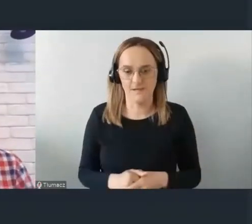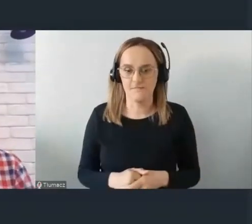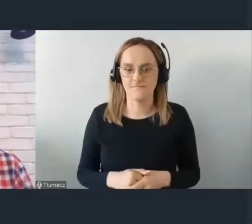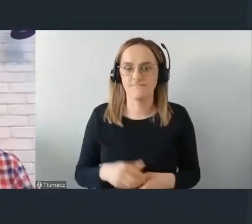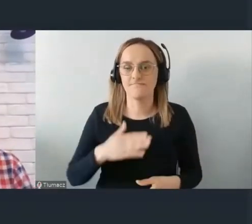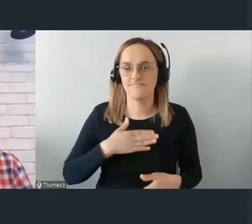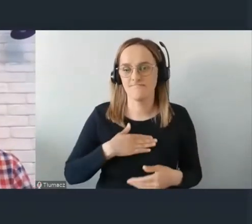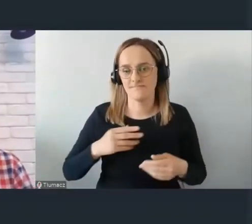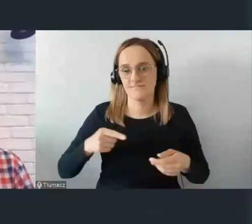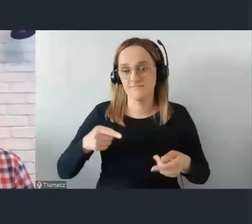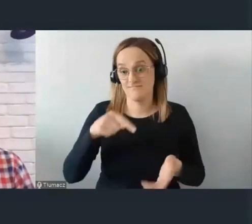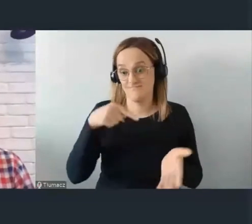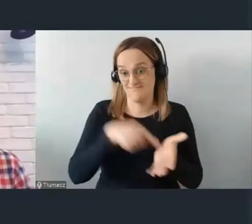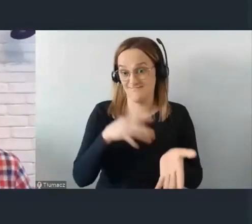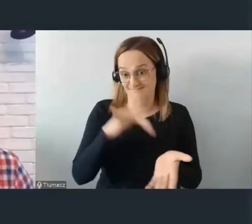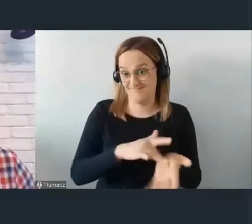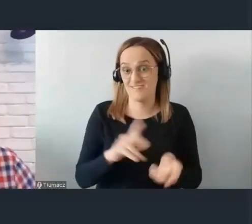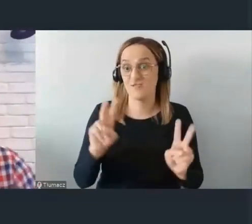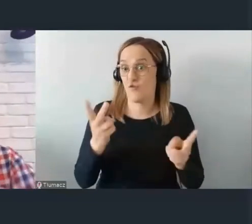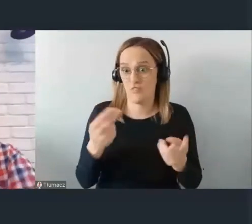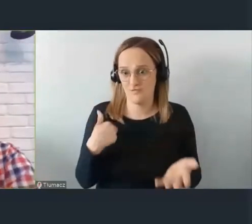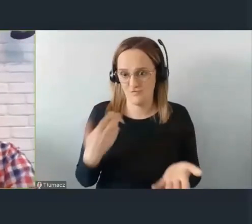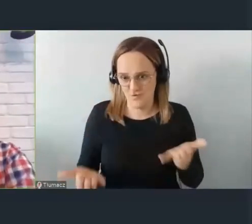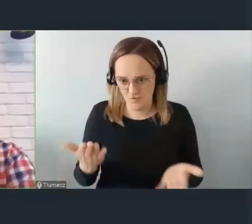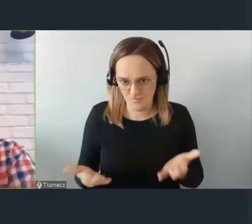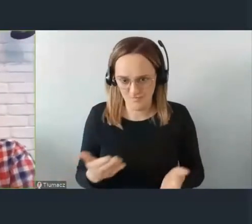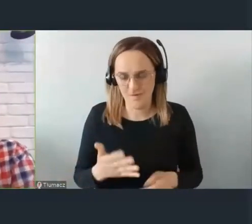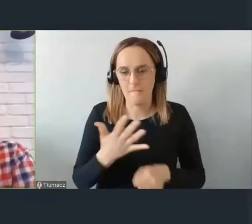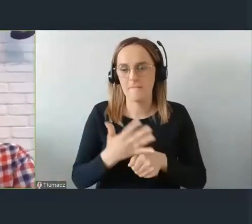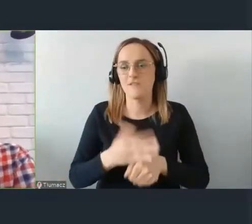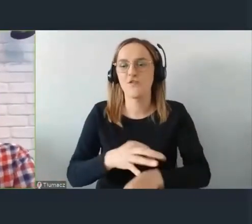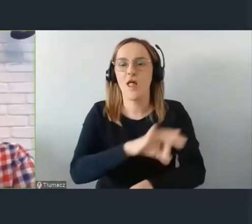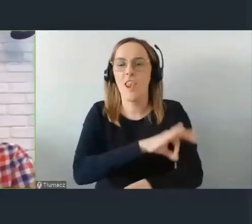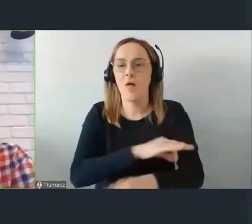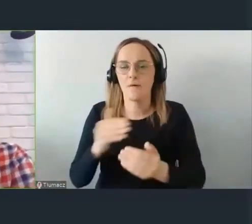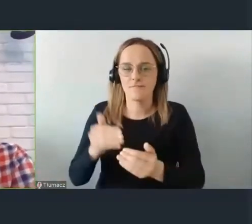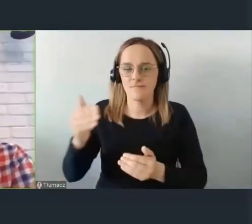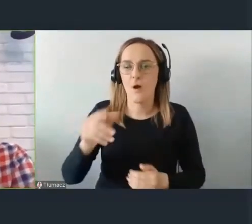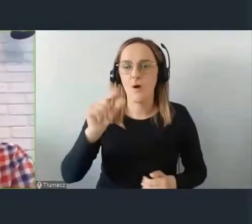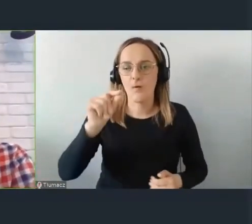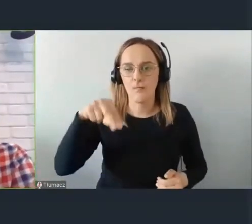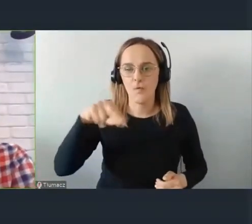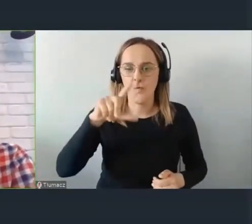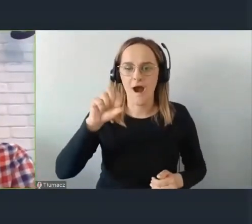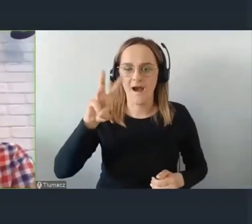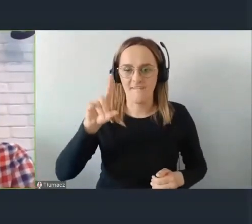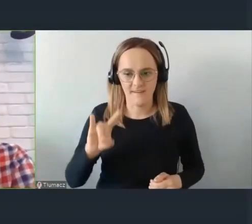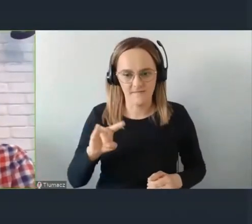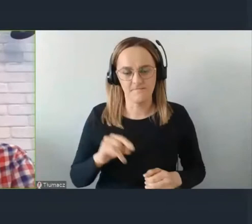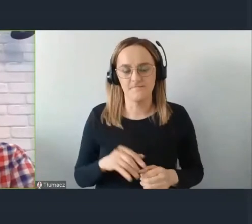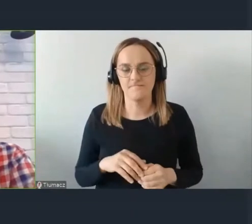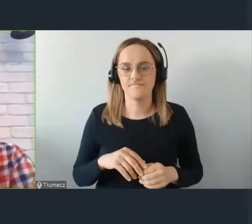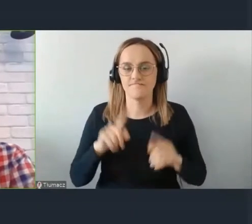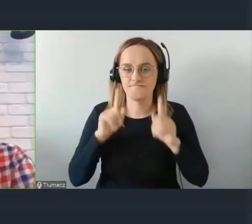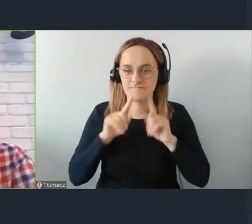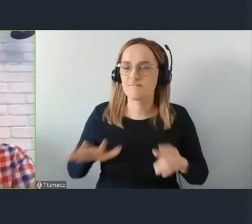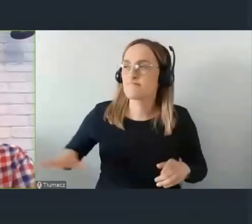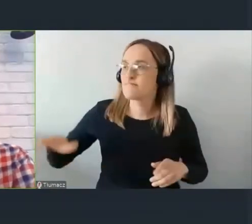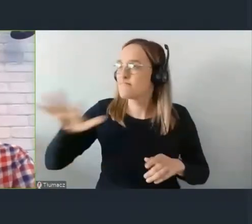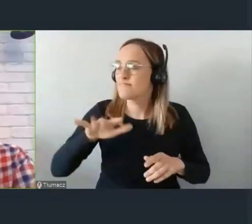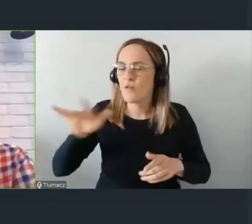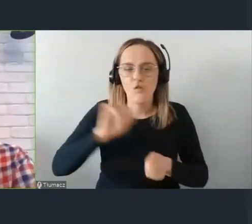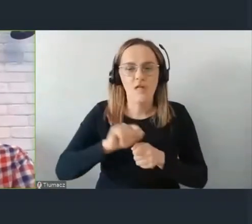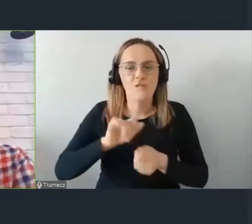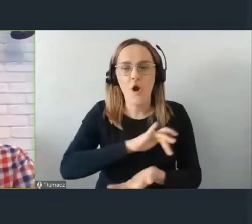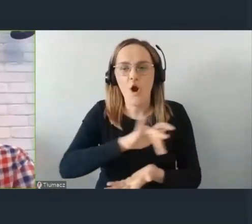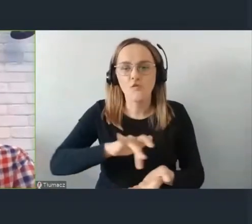Ja nadaję z Lublina. Pracuję 50 km dalej, czyli w Puławach, w miejscu, które jest faktycznie ośrodkiem badawczo-rozwojowym,